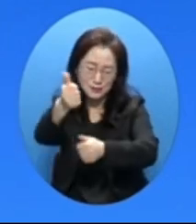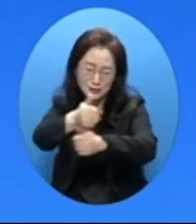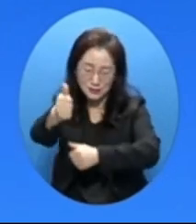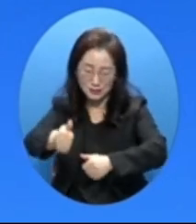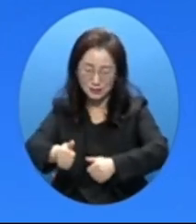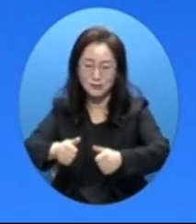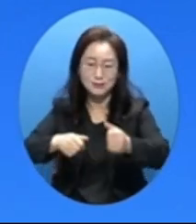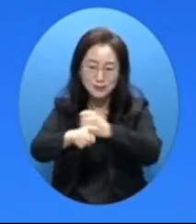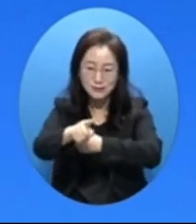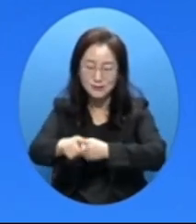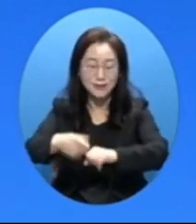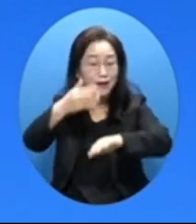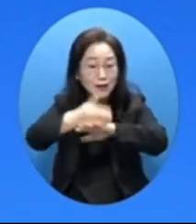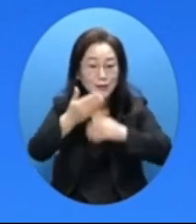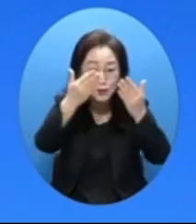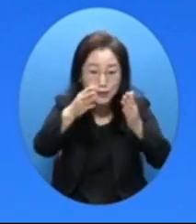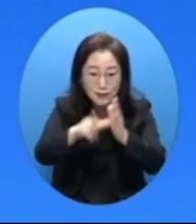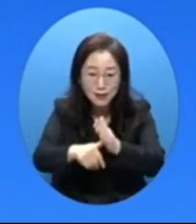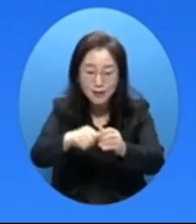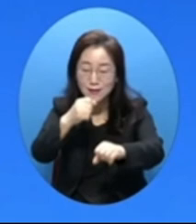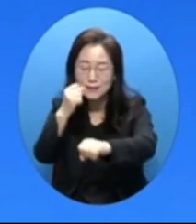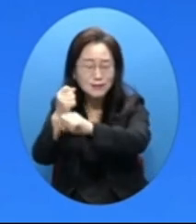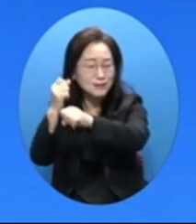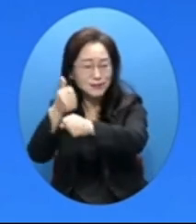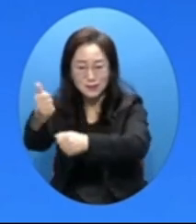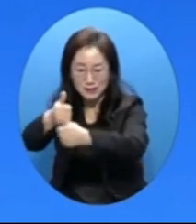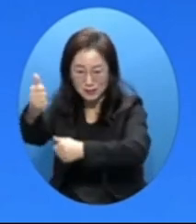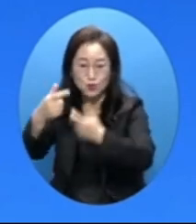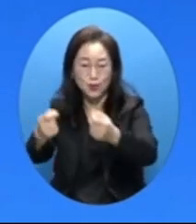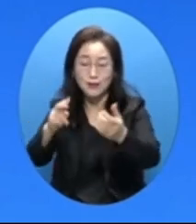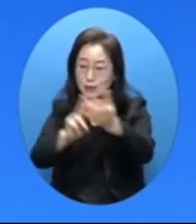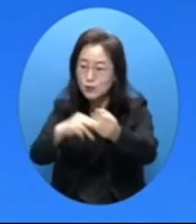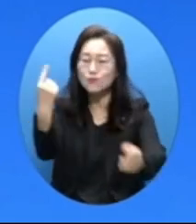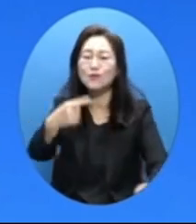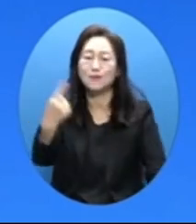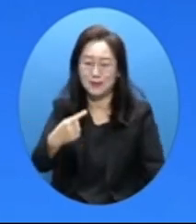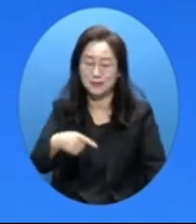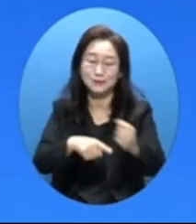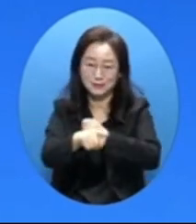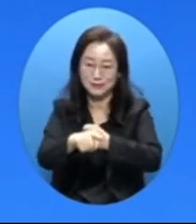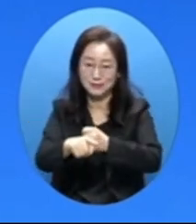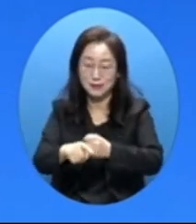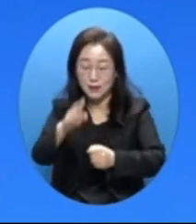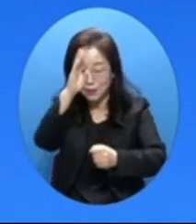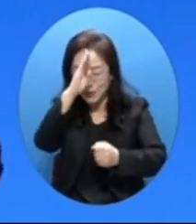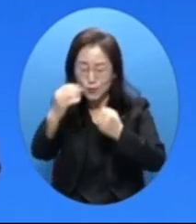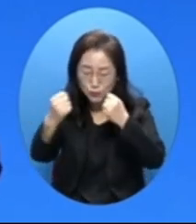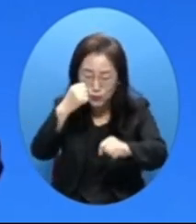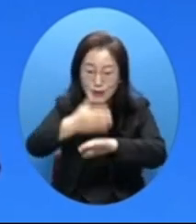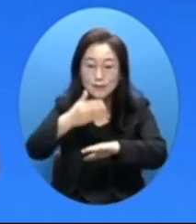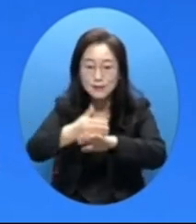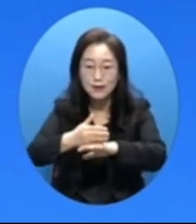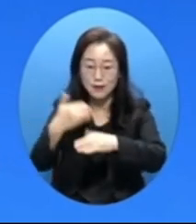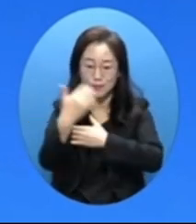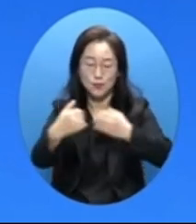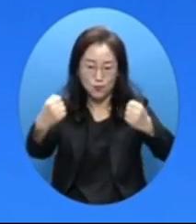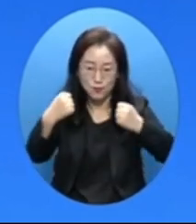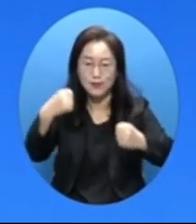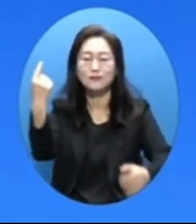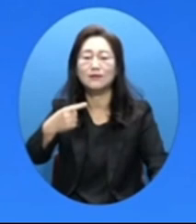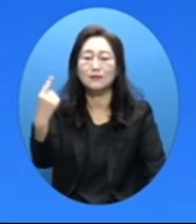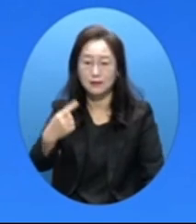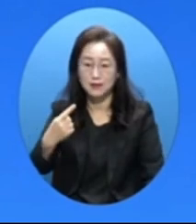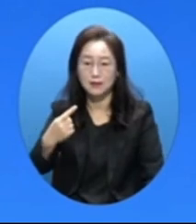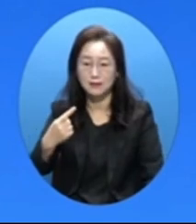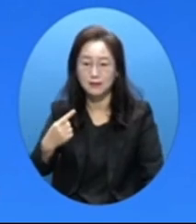우리가 감사할 때 우리는 이미 이기고 있는 것입니다 기적이 임하고 있는 것입니다 질병 중에 감사하면 및 건강하게 우리 타고 있는